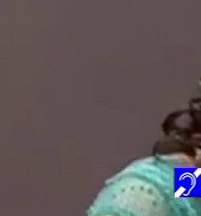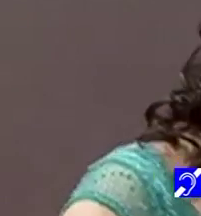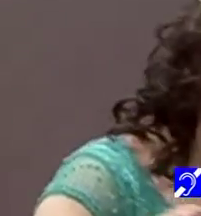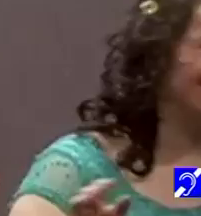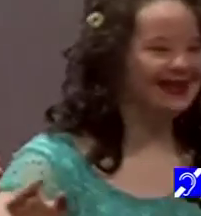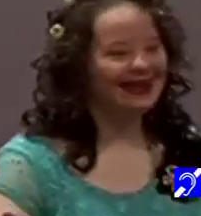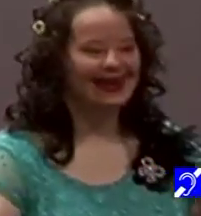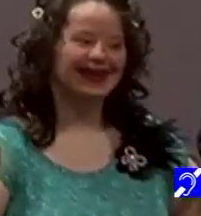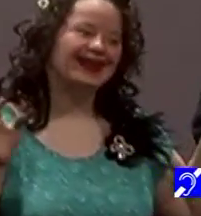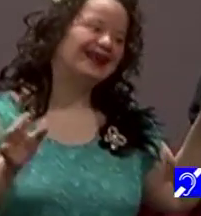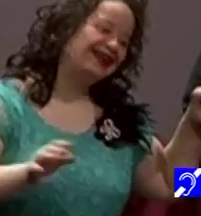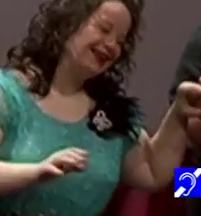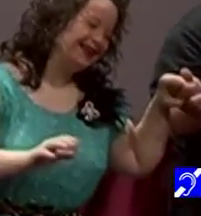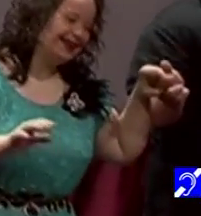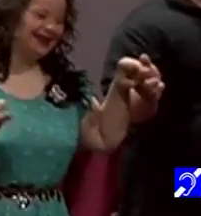dăinuim.